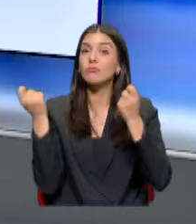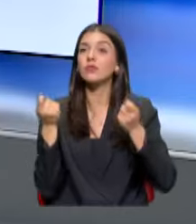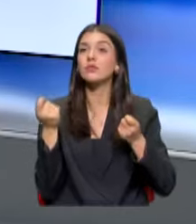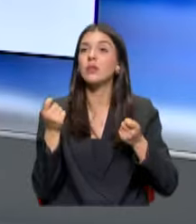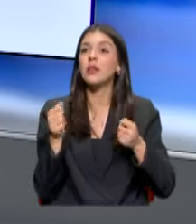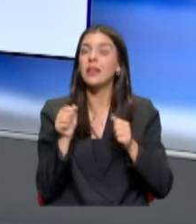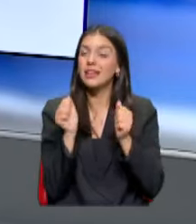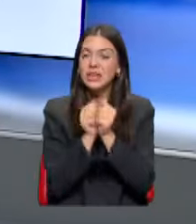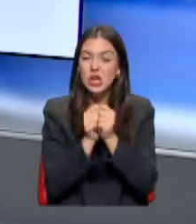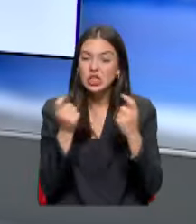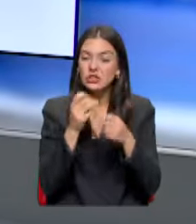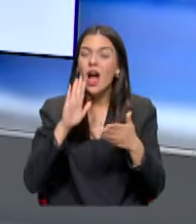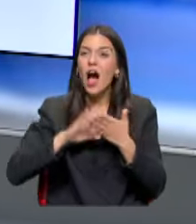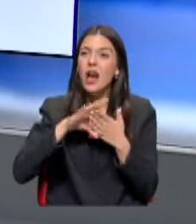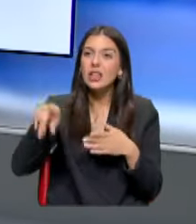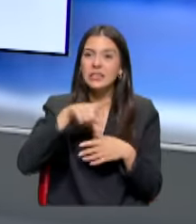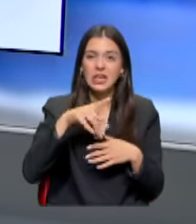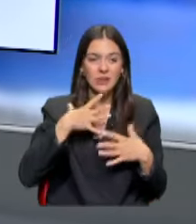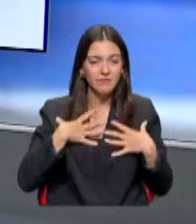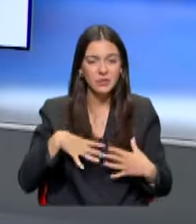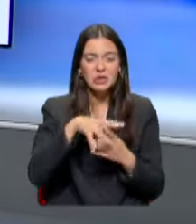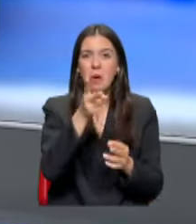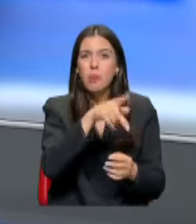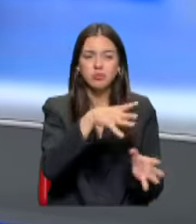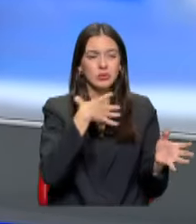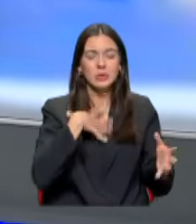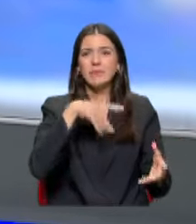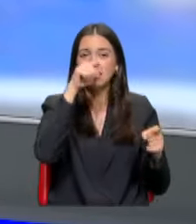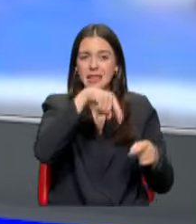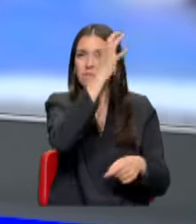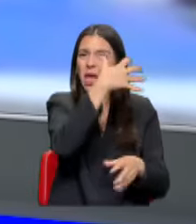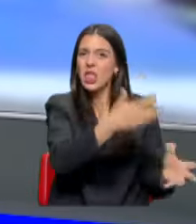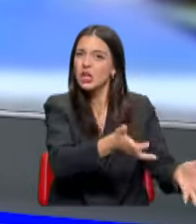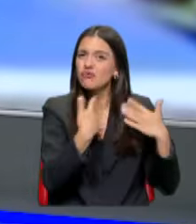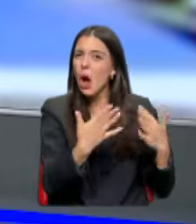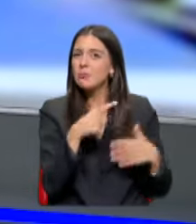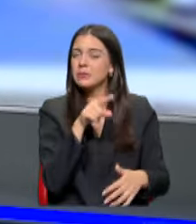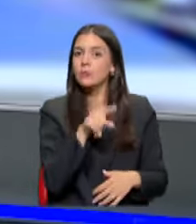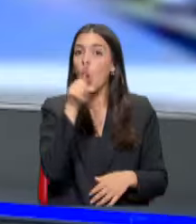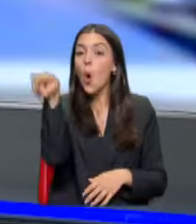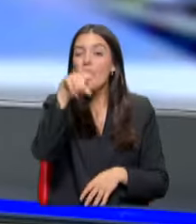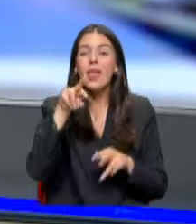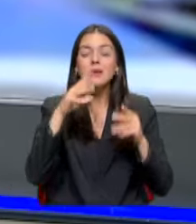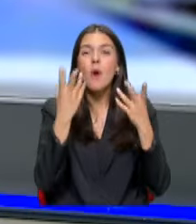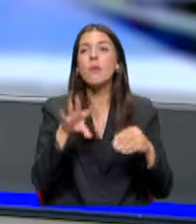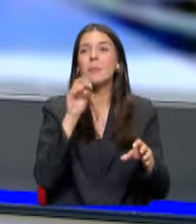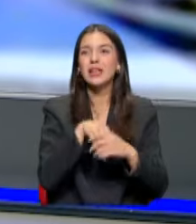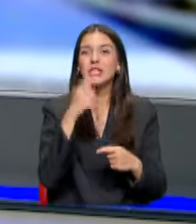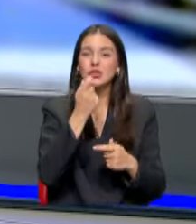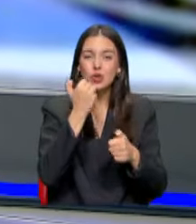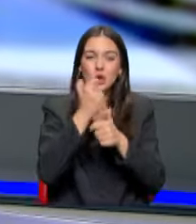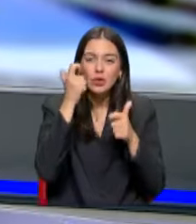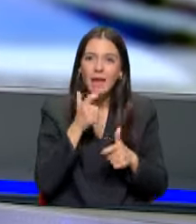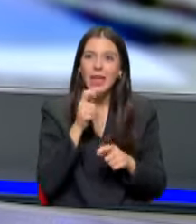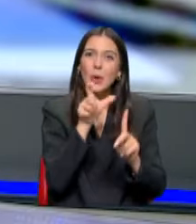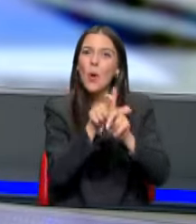Yakınlarınızın, çalışma arkadaşlarınızın cesetlerini çıkartmışsınız yeri gelmiş. Ve onlar gibi olmamak için ya şuraya iş güvenliği